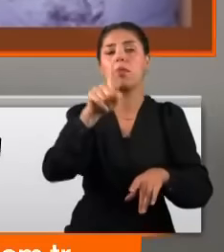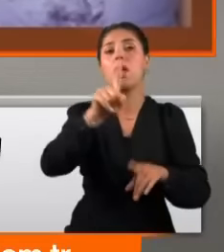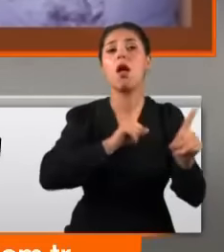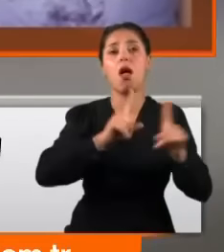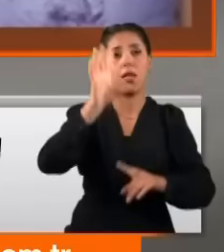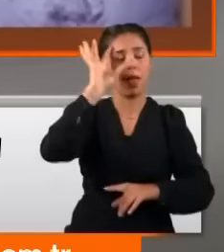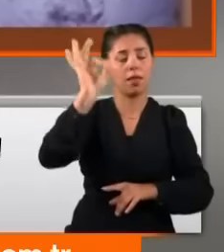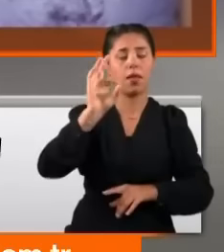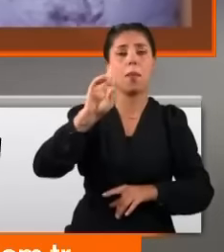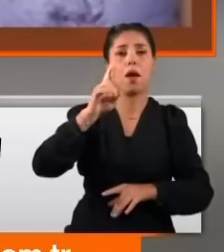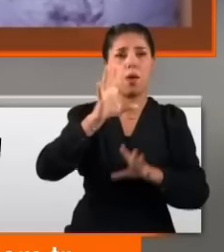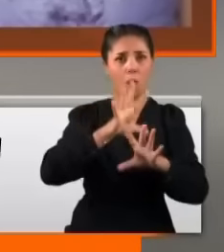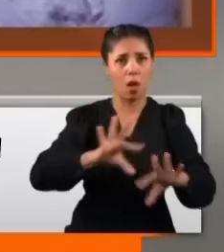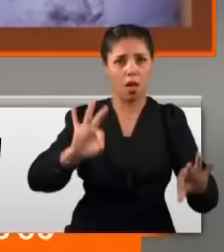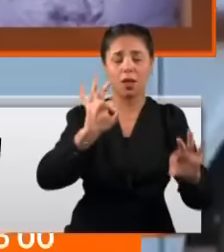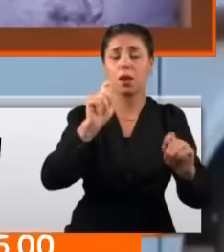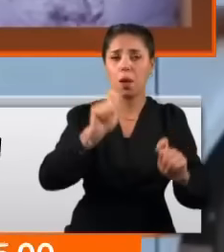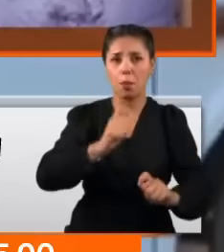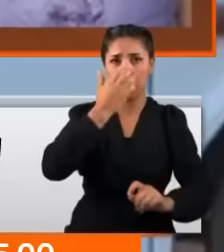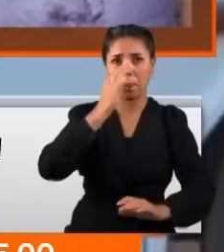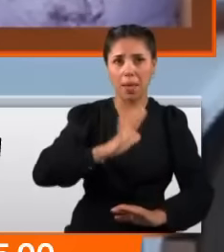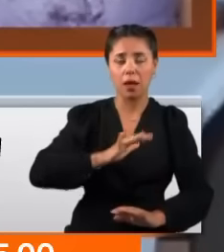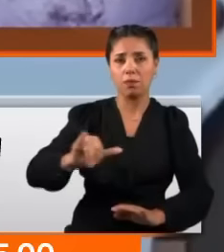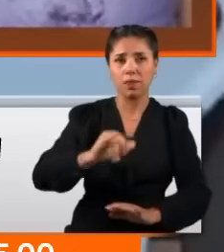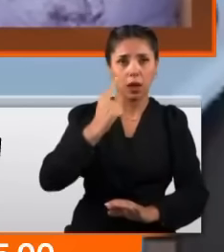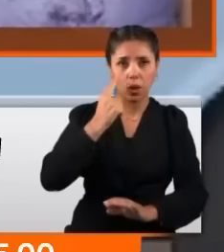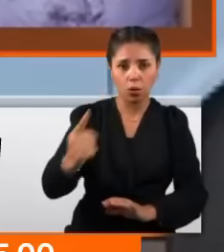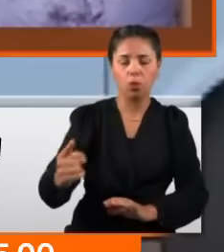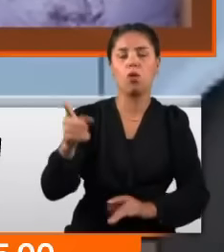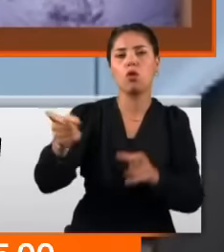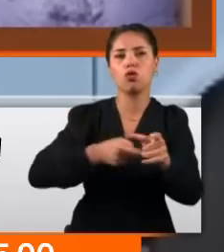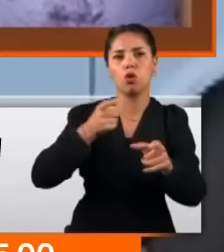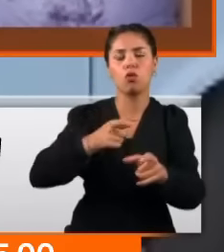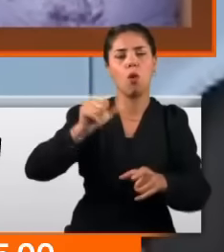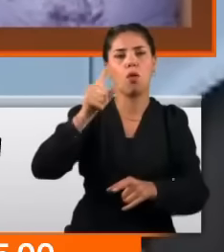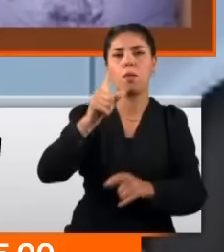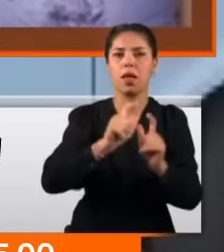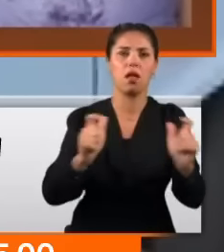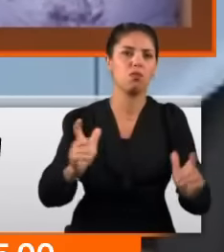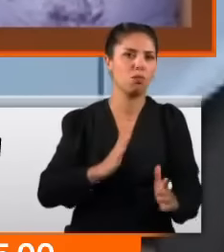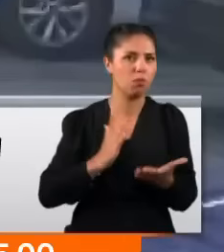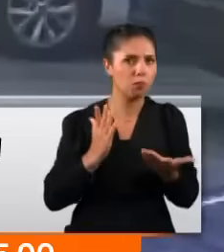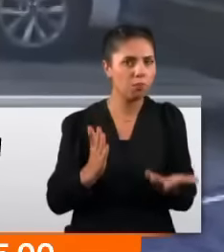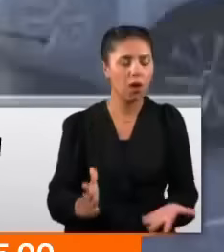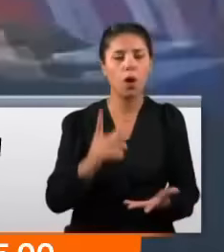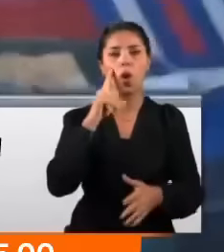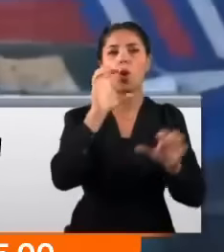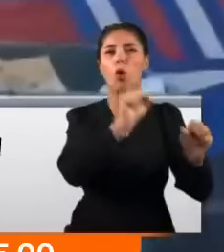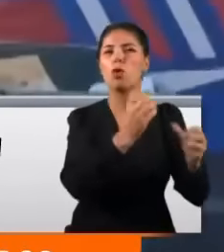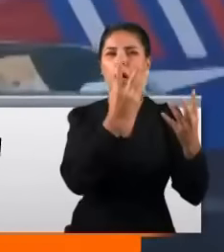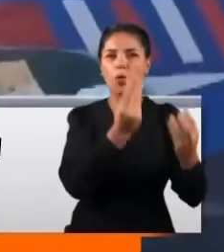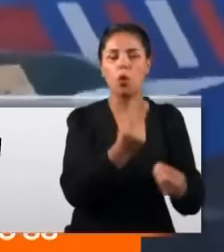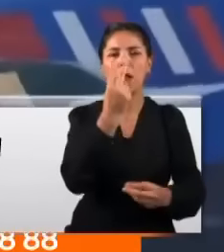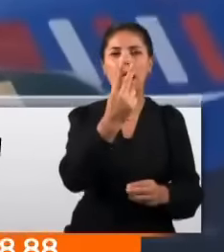raporunu tamamlaması beklenirken Narin Güran cinayetinin soruşturma boyutunda da önemli bir gelişme yaşandı. Gözaltında bulunan